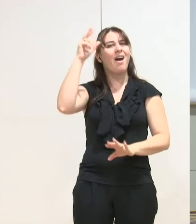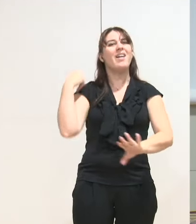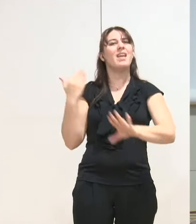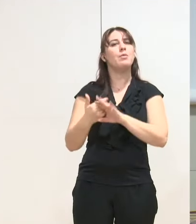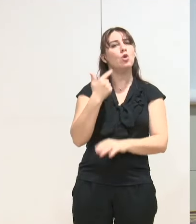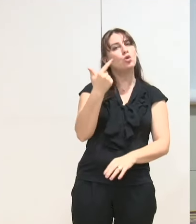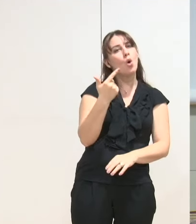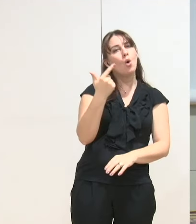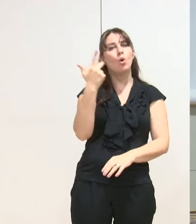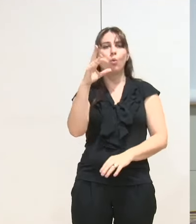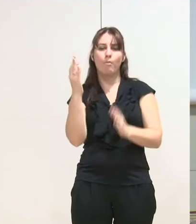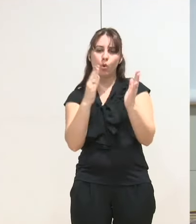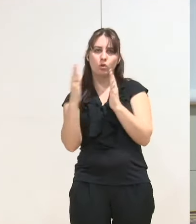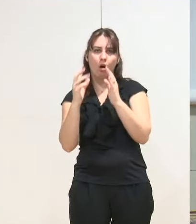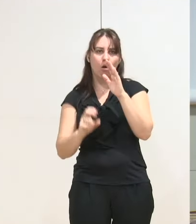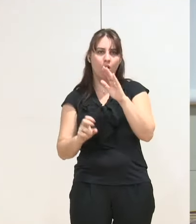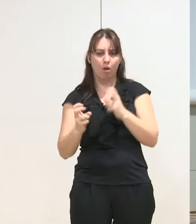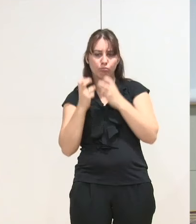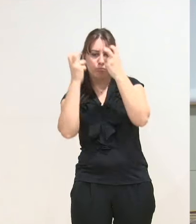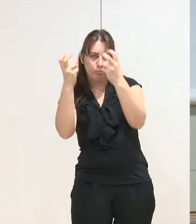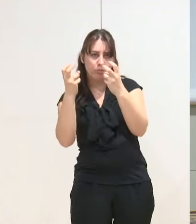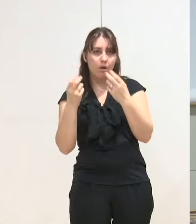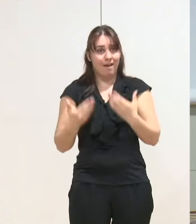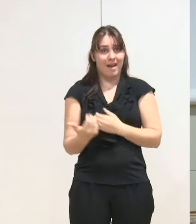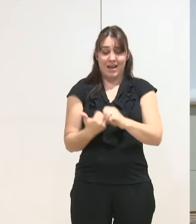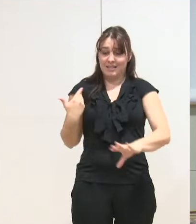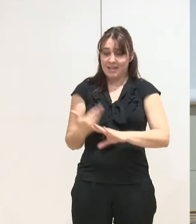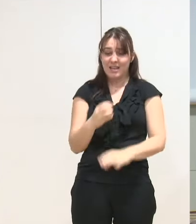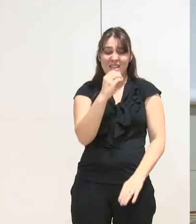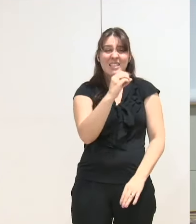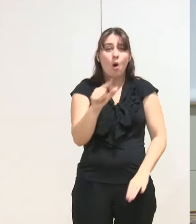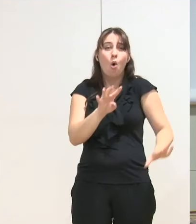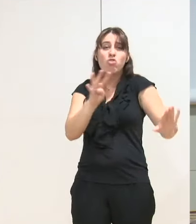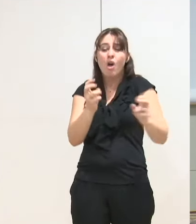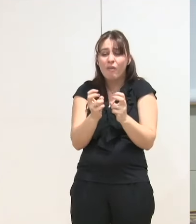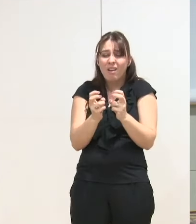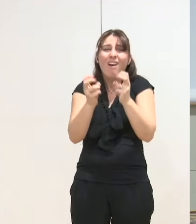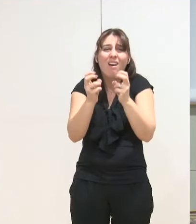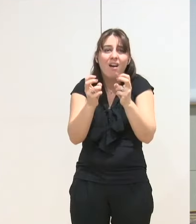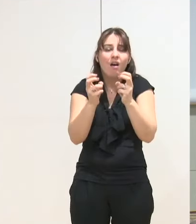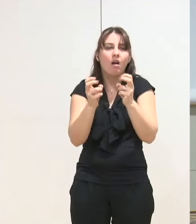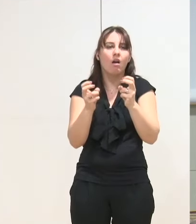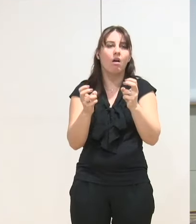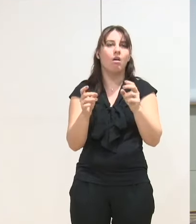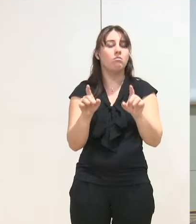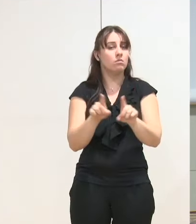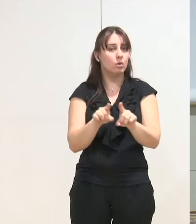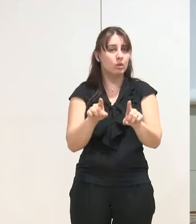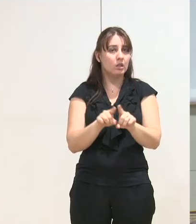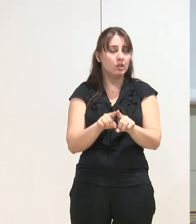2 à 3 % des bases fiscales cette année elle a été de 0,9 et compte tenu